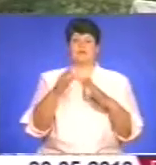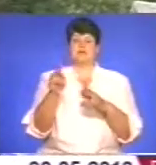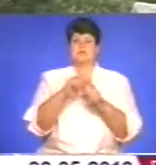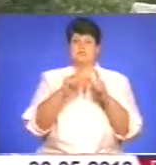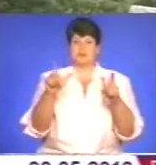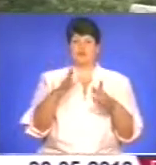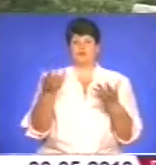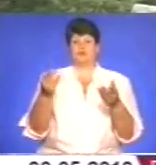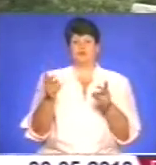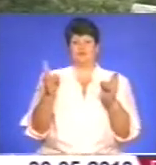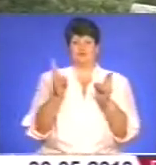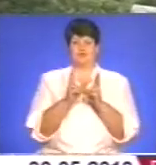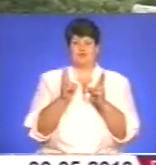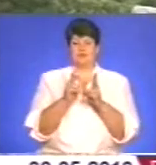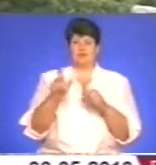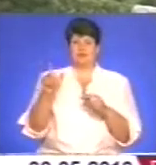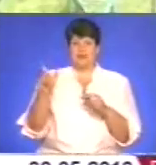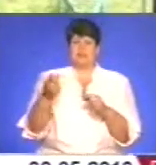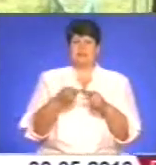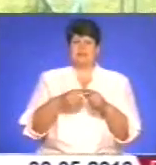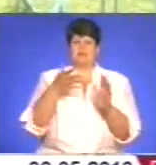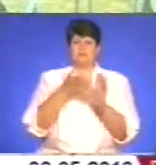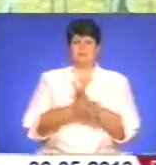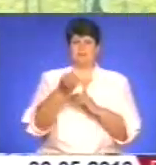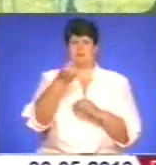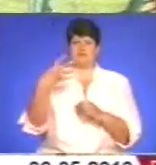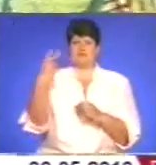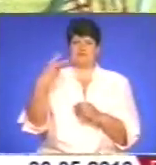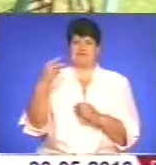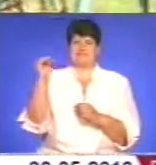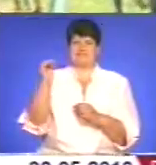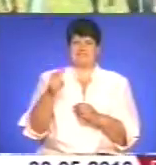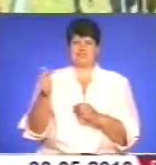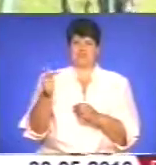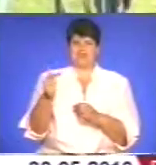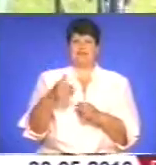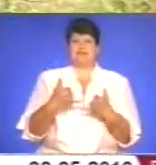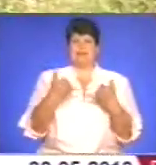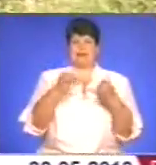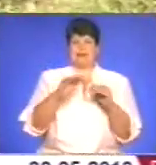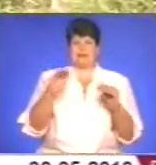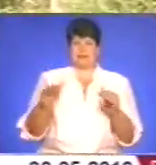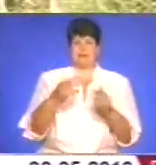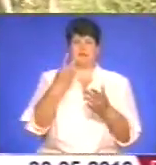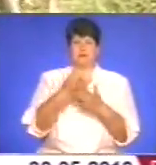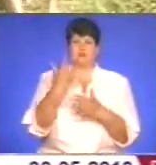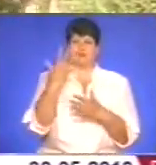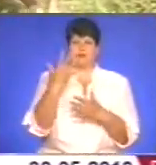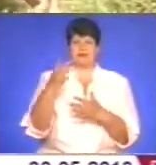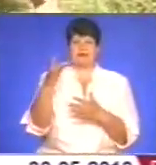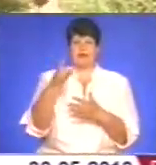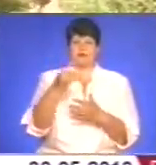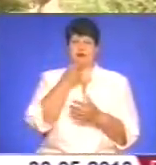щоб привітно зустріти відвідувачів. На це витрачають 15-20 тисяч гривень. Для дітей передбачили п'ятиразове харчування.